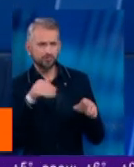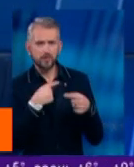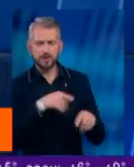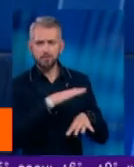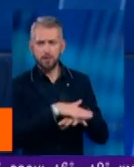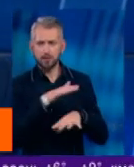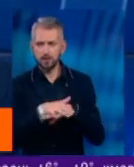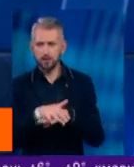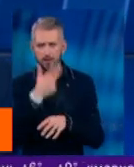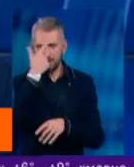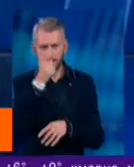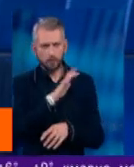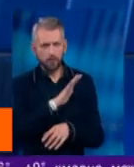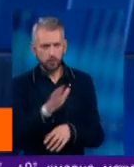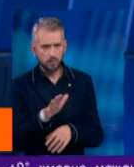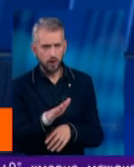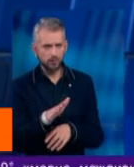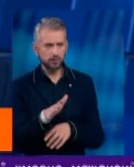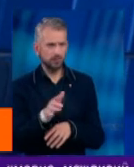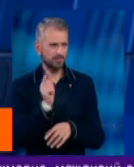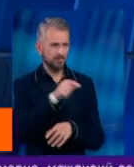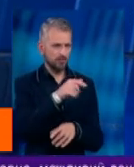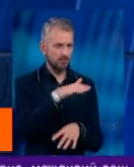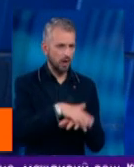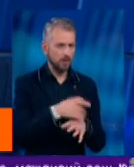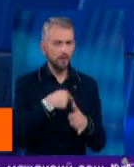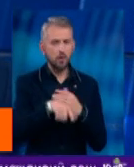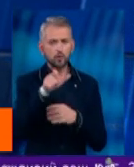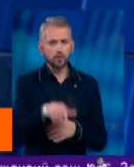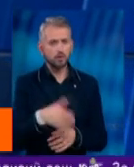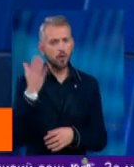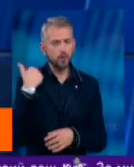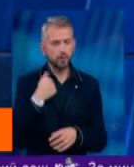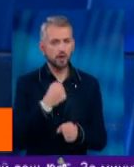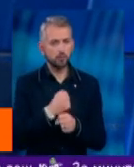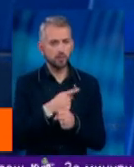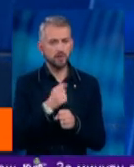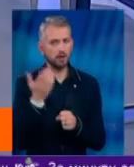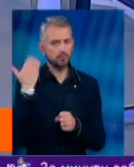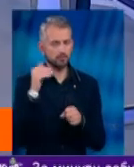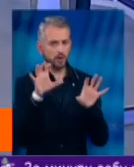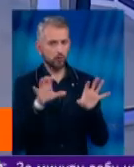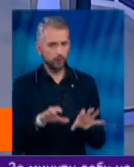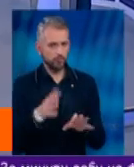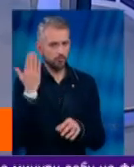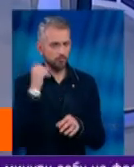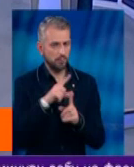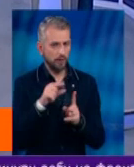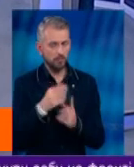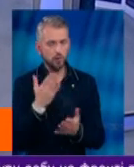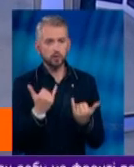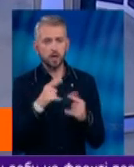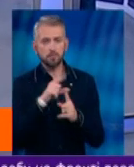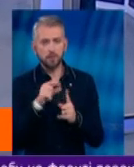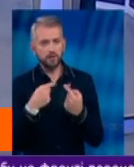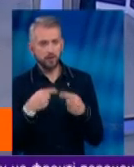банківських установах, не повідомляючи один одного, ну, значить, людина діяла тоді за тим законодавством і за тими правилами. Якщо зараз правила